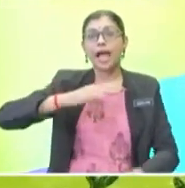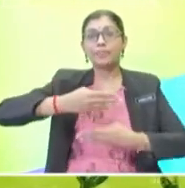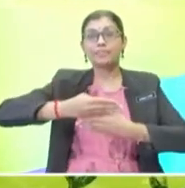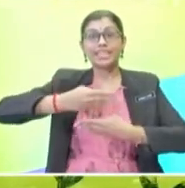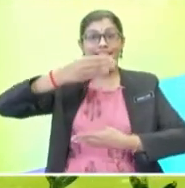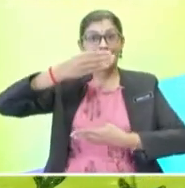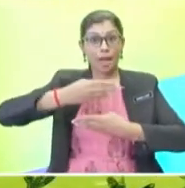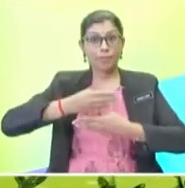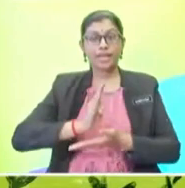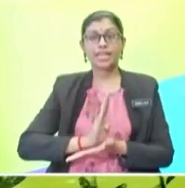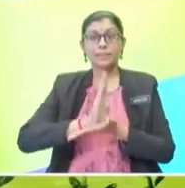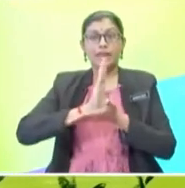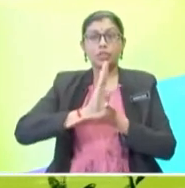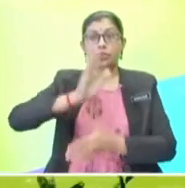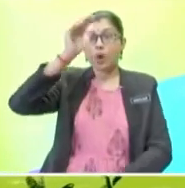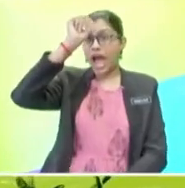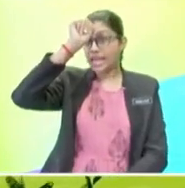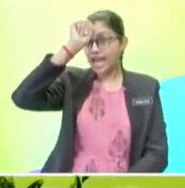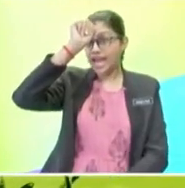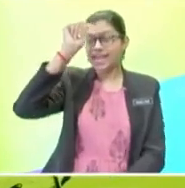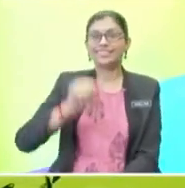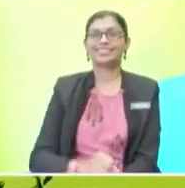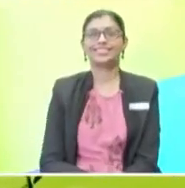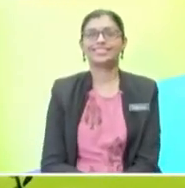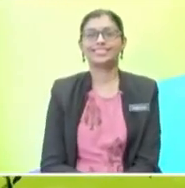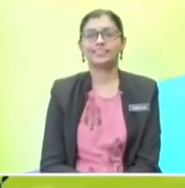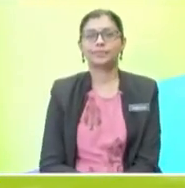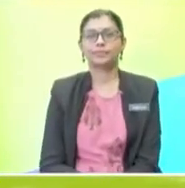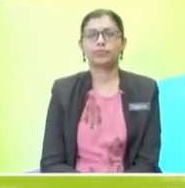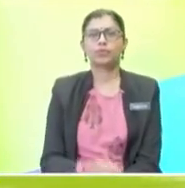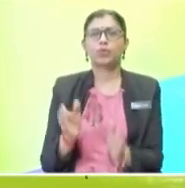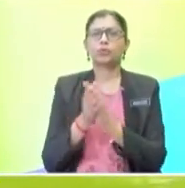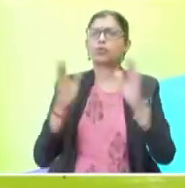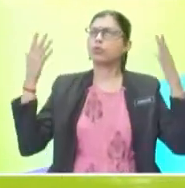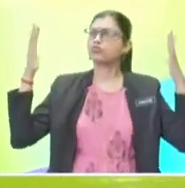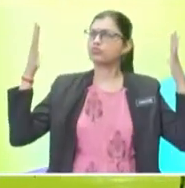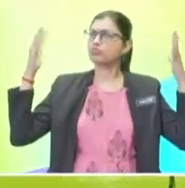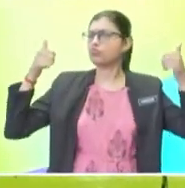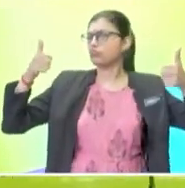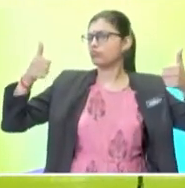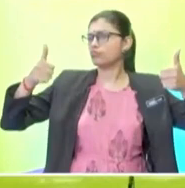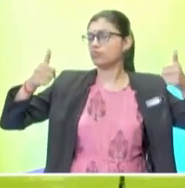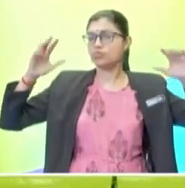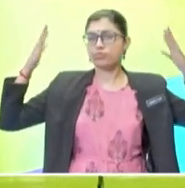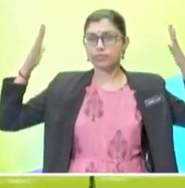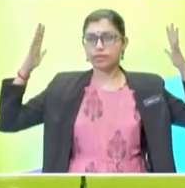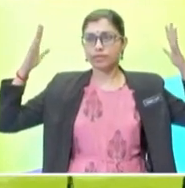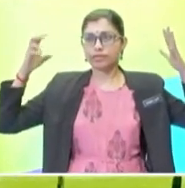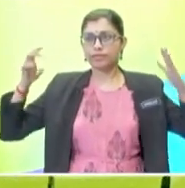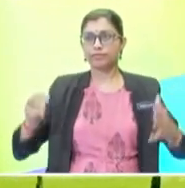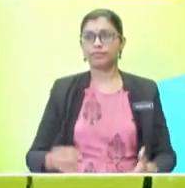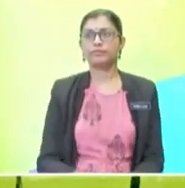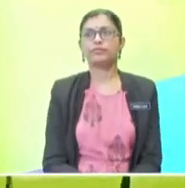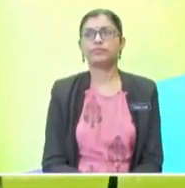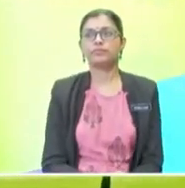Ah, adik sedang mengelap tingkap dibantu oleh ayah, kata oleh Fatimah. Terbaik, tepuk tangan untuk Fatimah. Dan tadi saya ada nampak Aisyah Merah